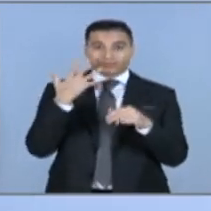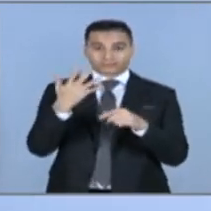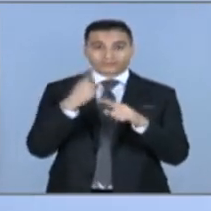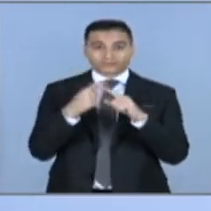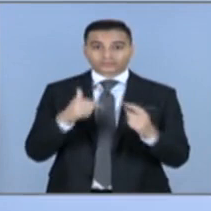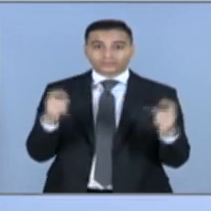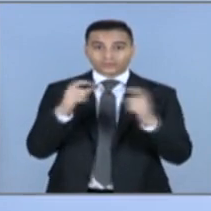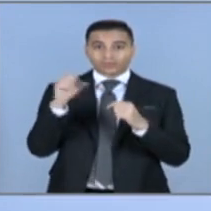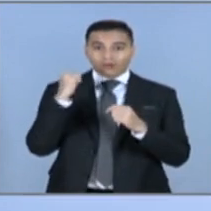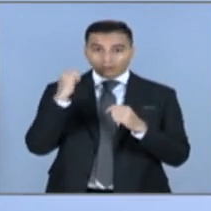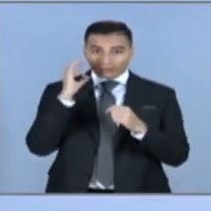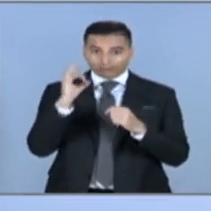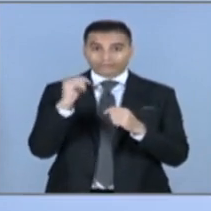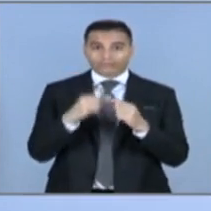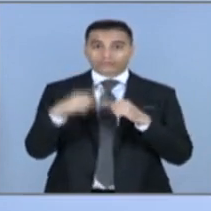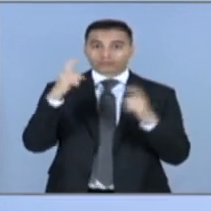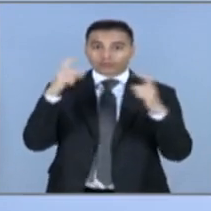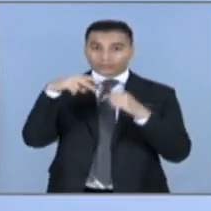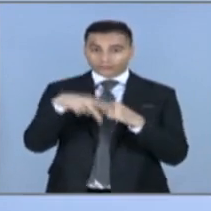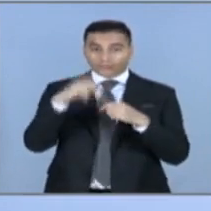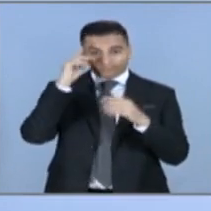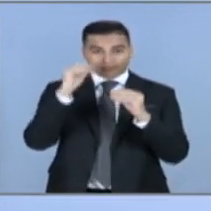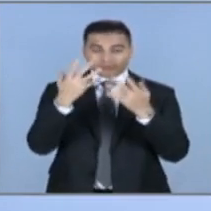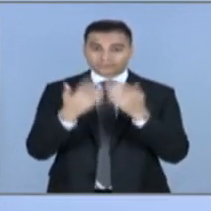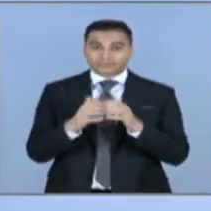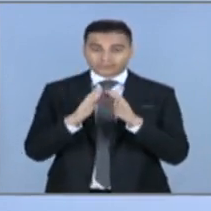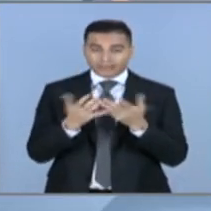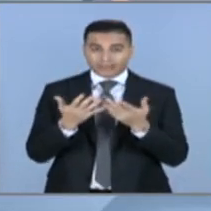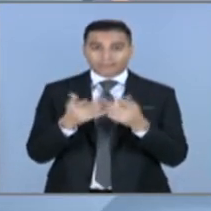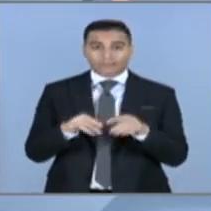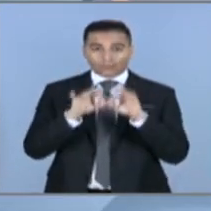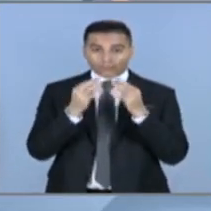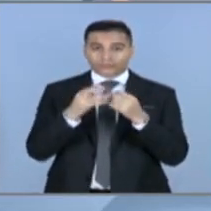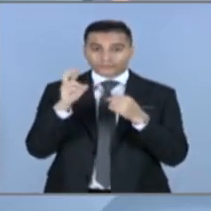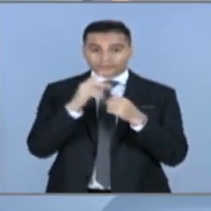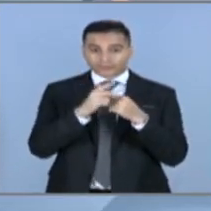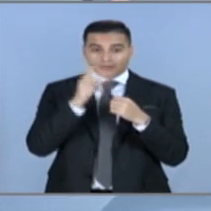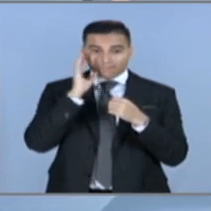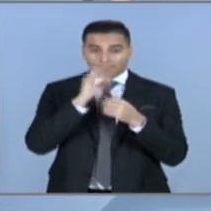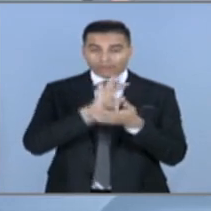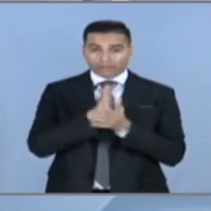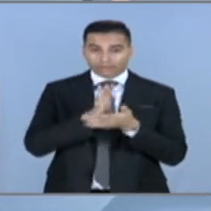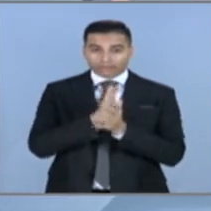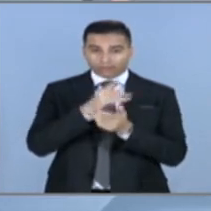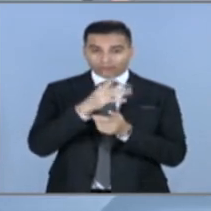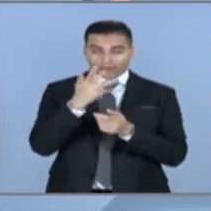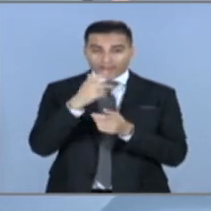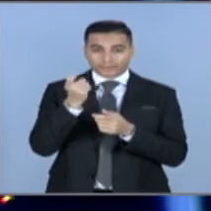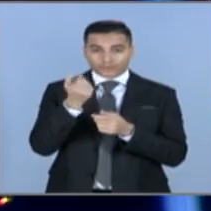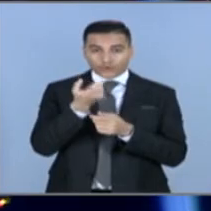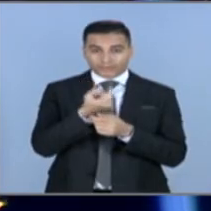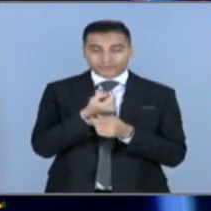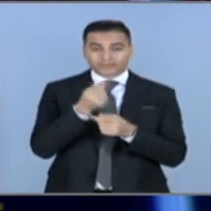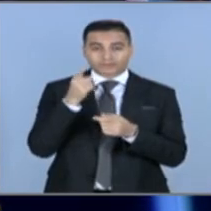خلص مباراة قوية جداً في دور الثمانية، وهفكركم بالنتيجة. عيلة مسيحة طنطا الغربية